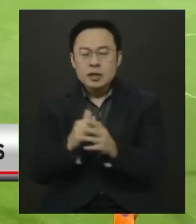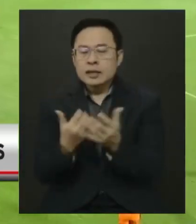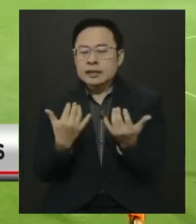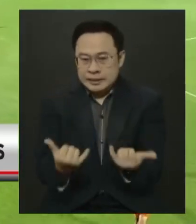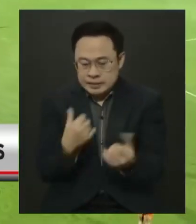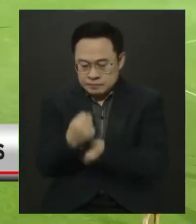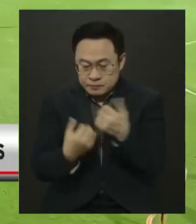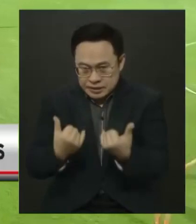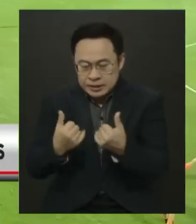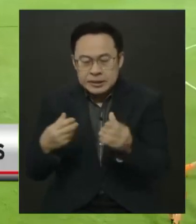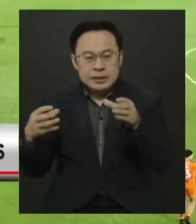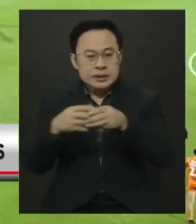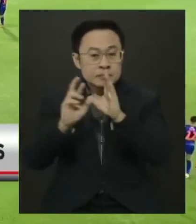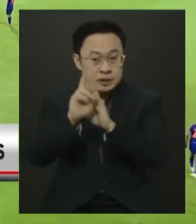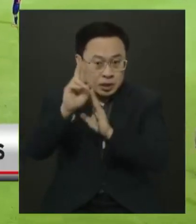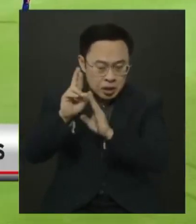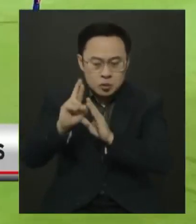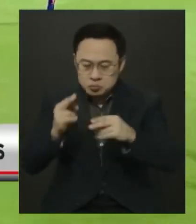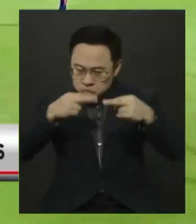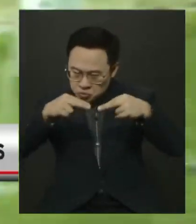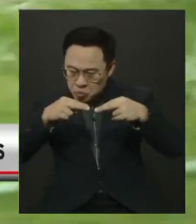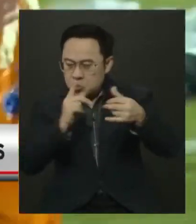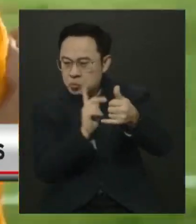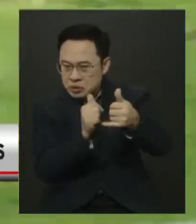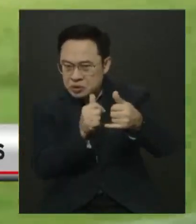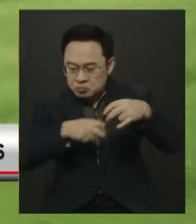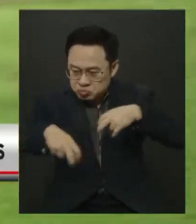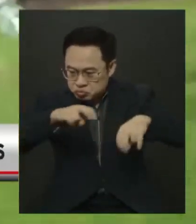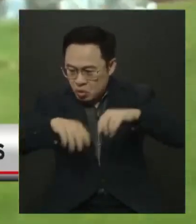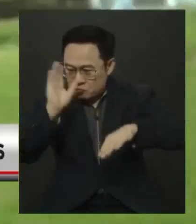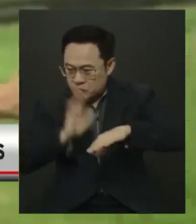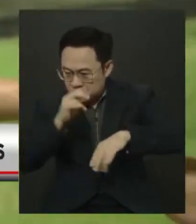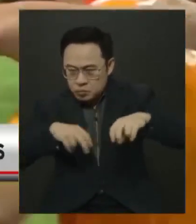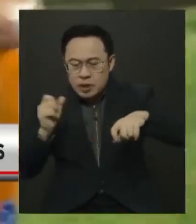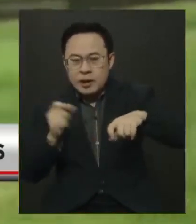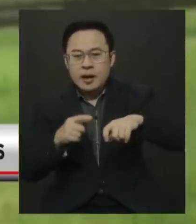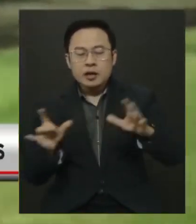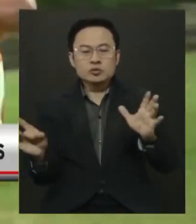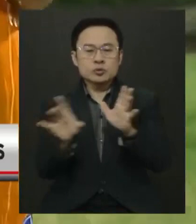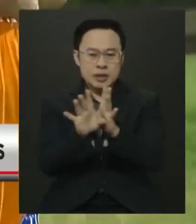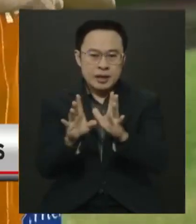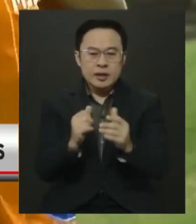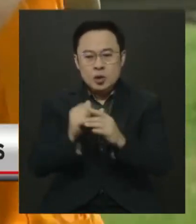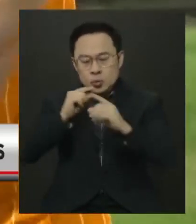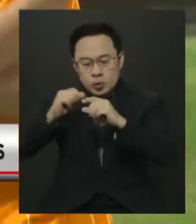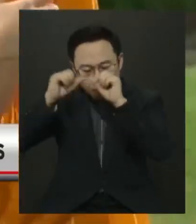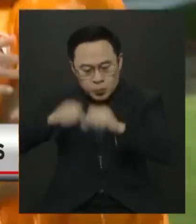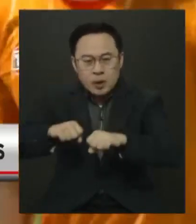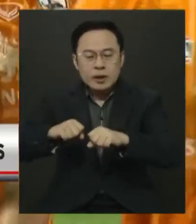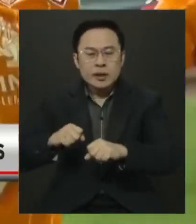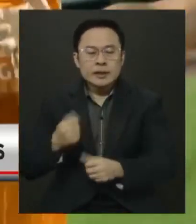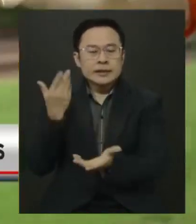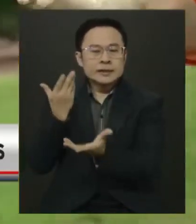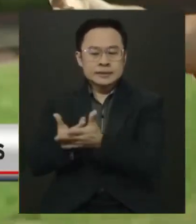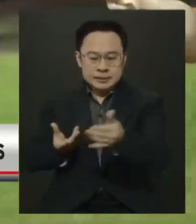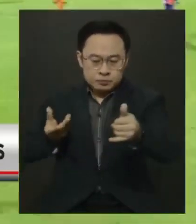งเล่นสม่ำเสมอมากขึ้นในระดับสโมสรเนี่ยแฮร์ริสจูดก็ได้รับโอกาสในการลงเล่นให้กับทีมชาติสิงคโปร์ชุดใหญ่เป็นครั้ง